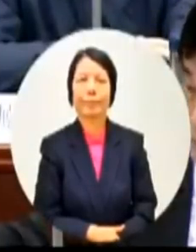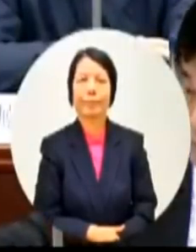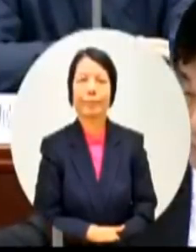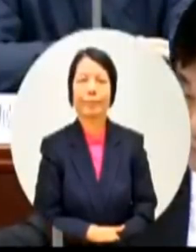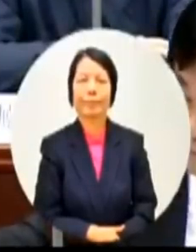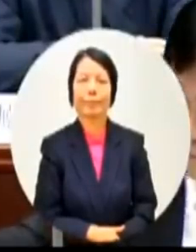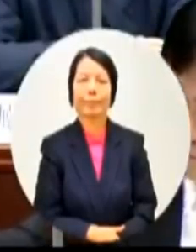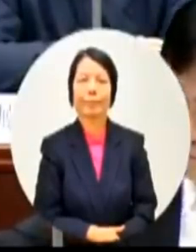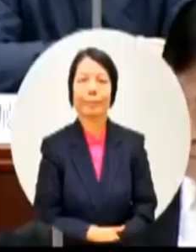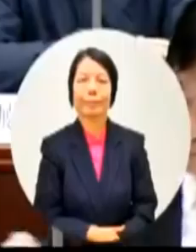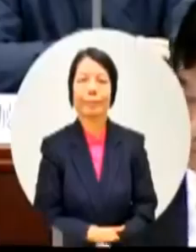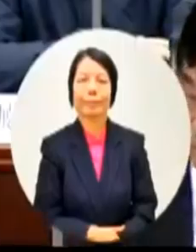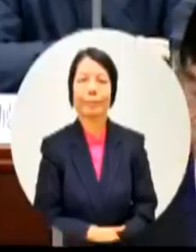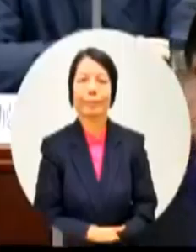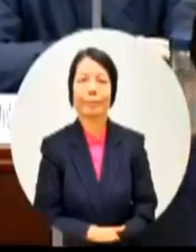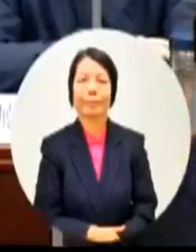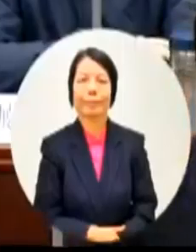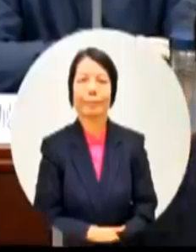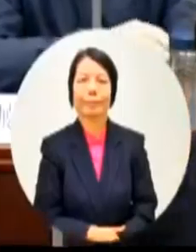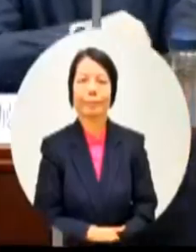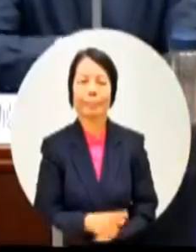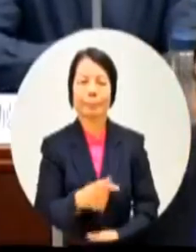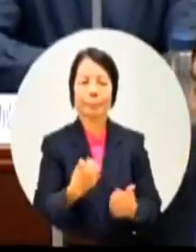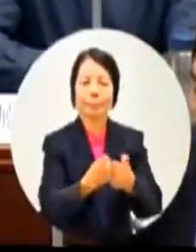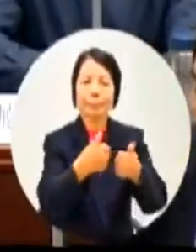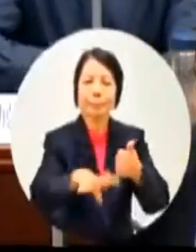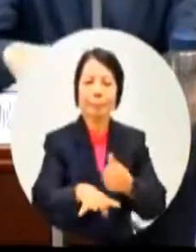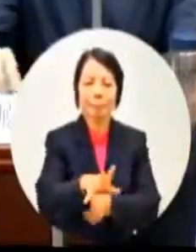这议会第一题就问得这么硬了、